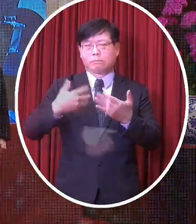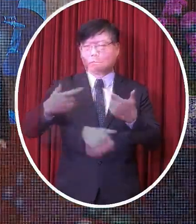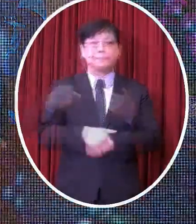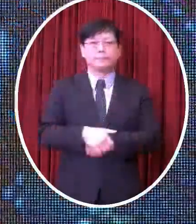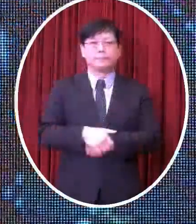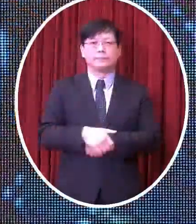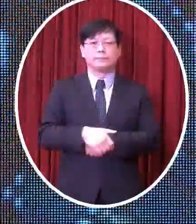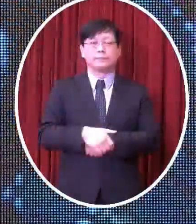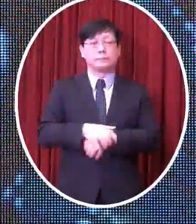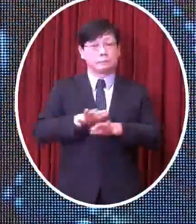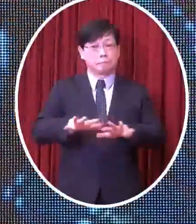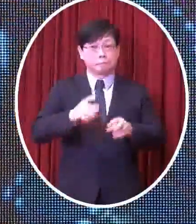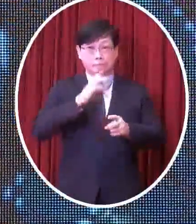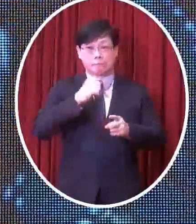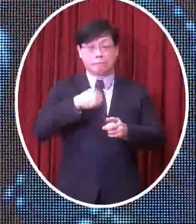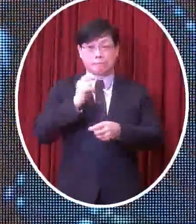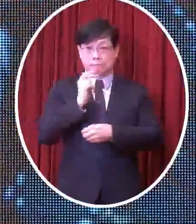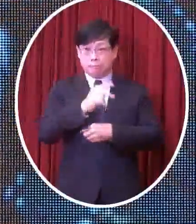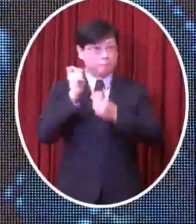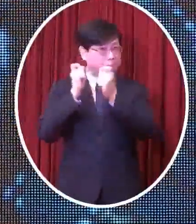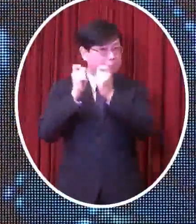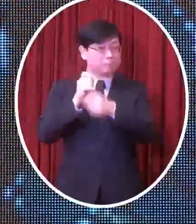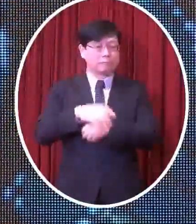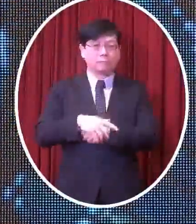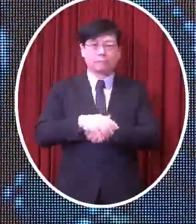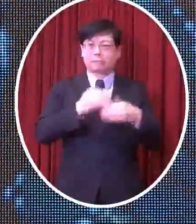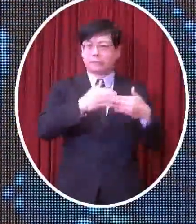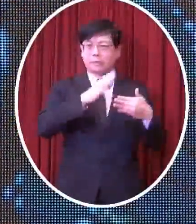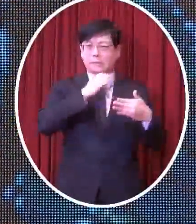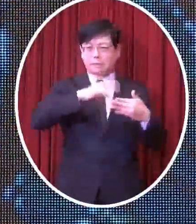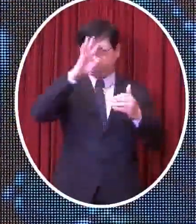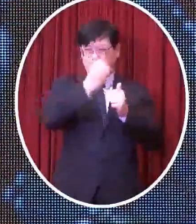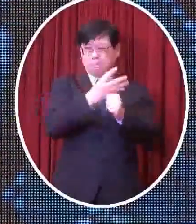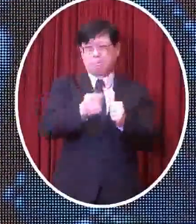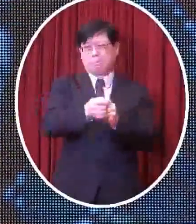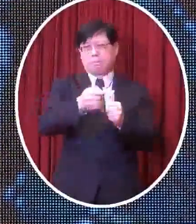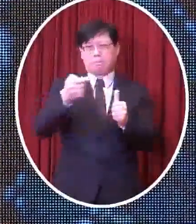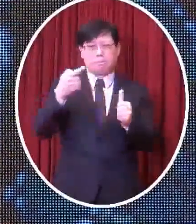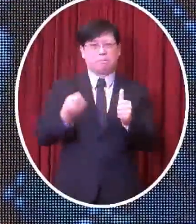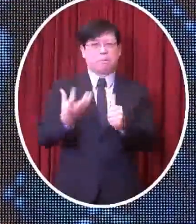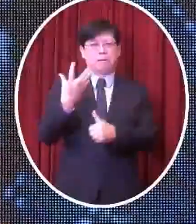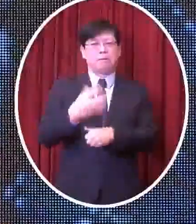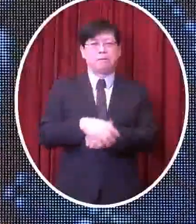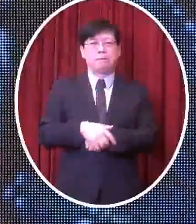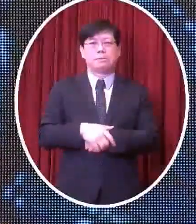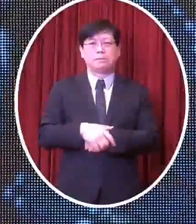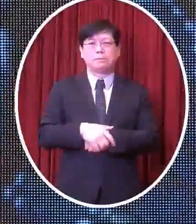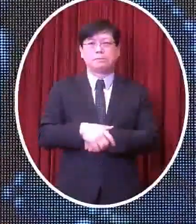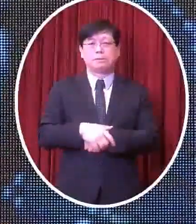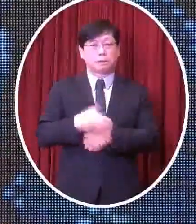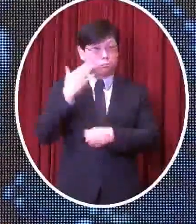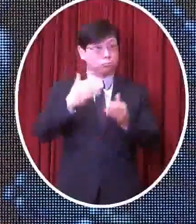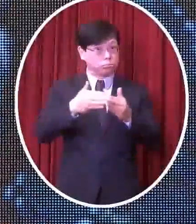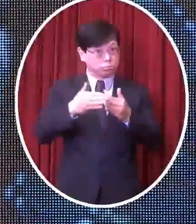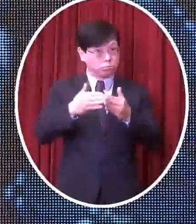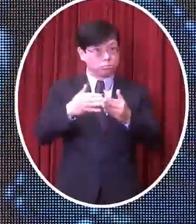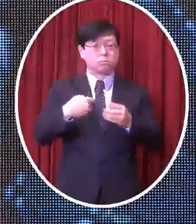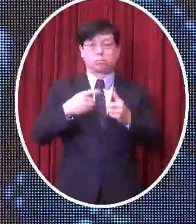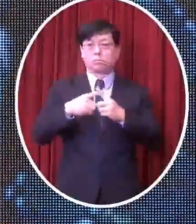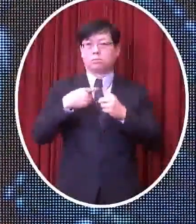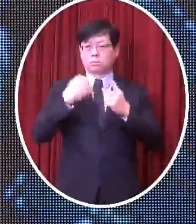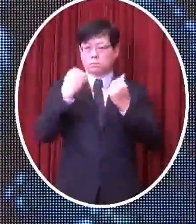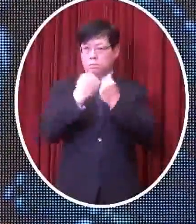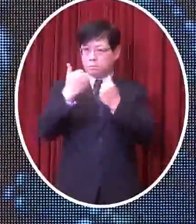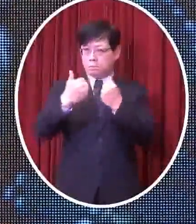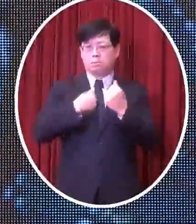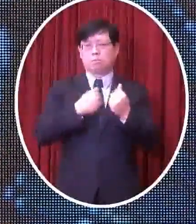进。我们看到近来中国升温的疫情状况，只要有需要，基于人道关怀